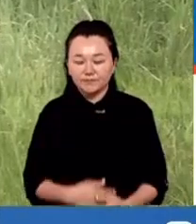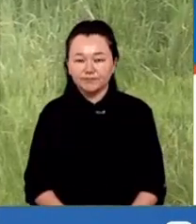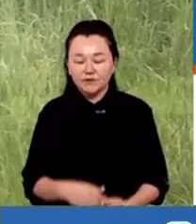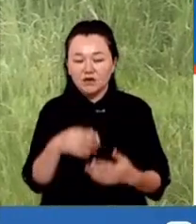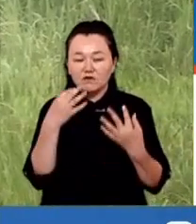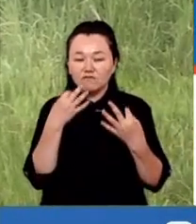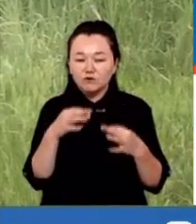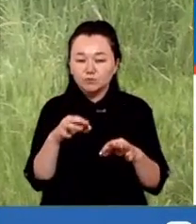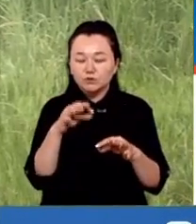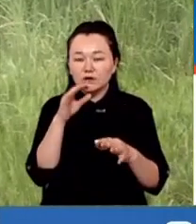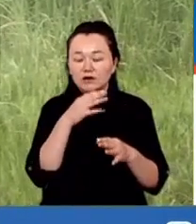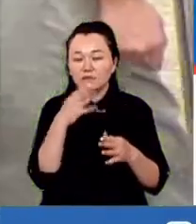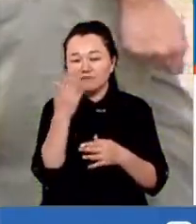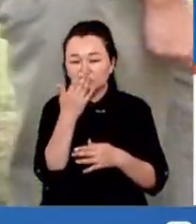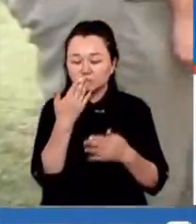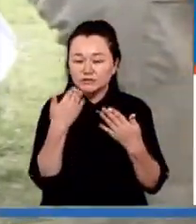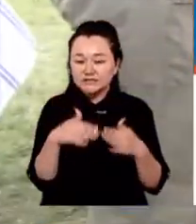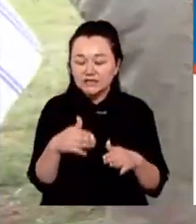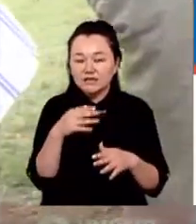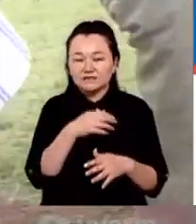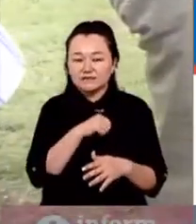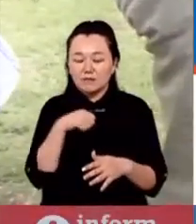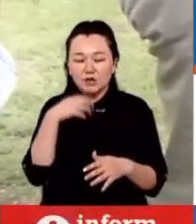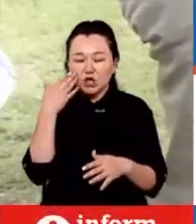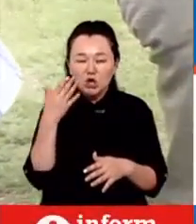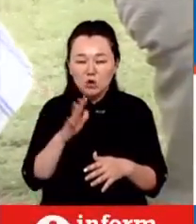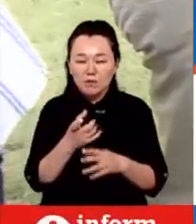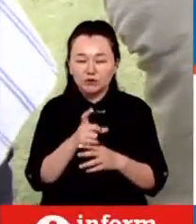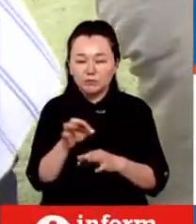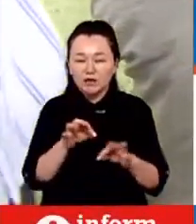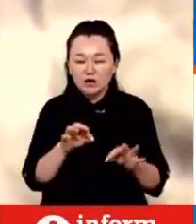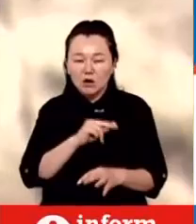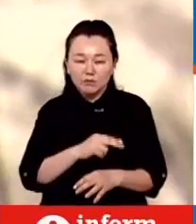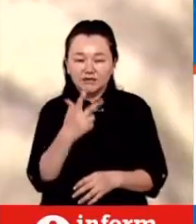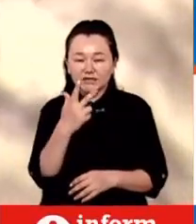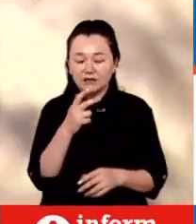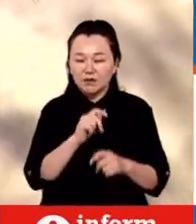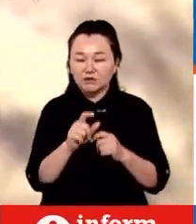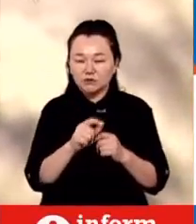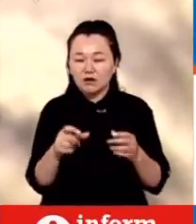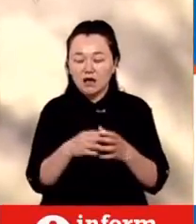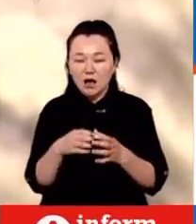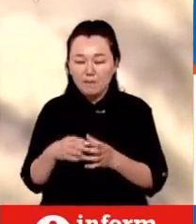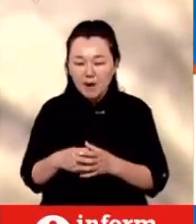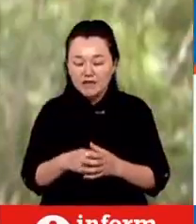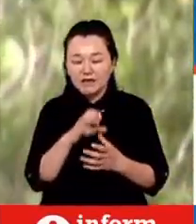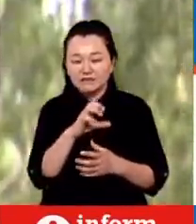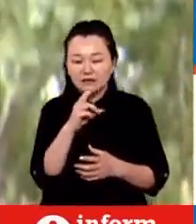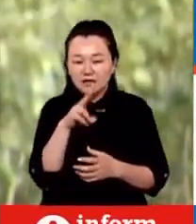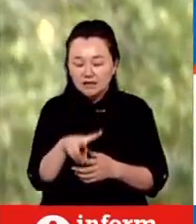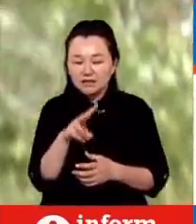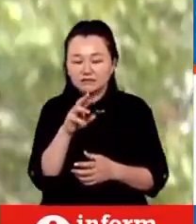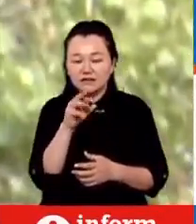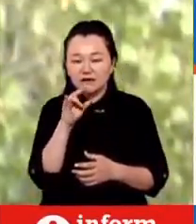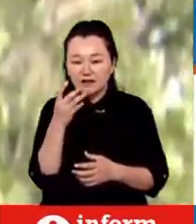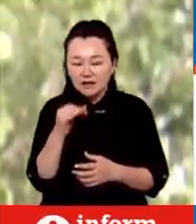Выпустите историческую комедию задача не из легких поэтому над проектом работает сразу три продюсерские компании skl Production